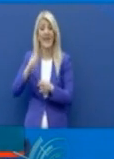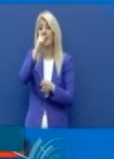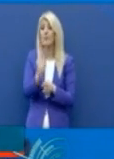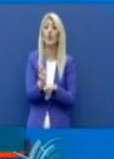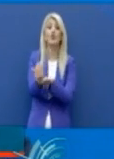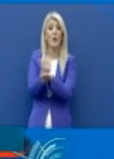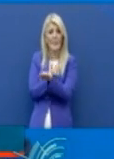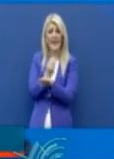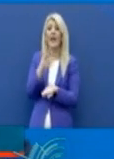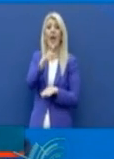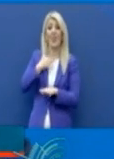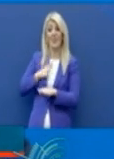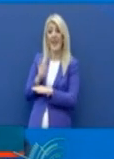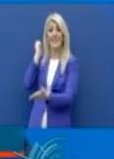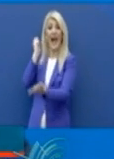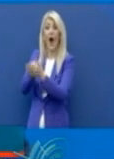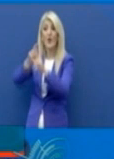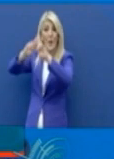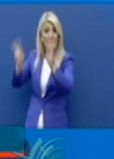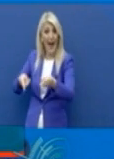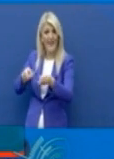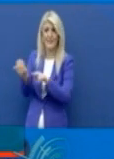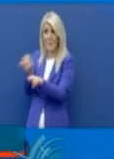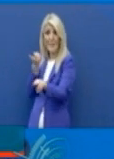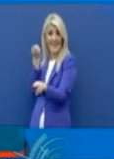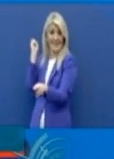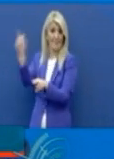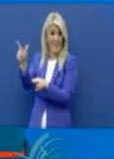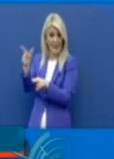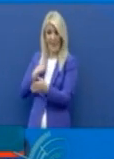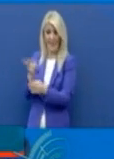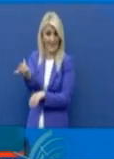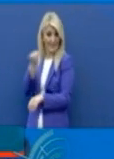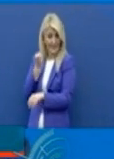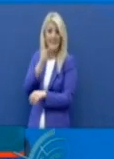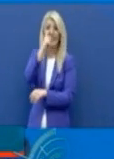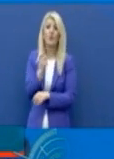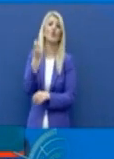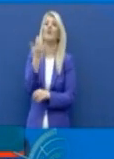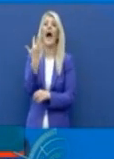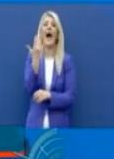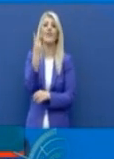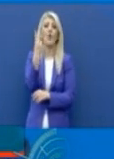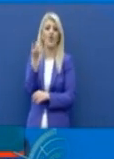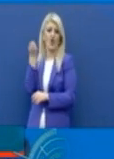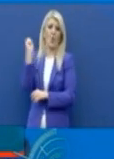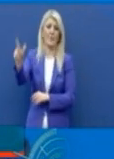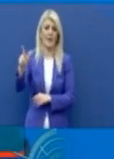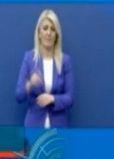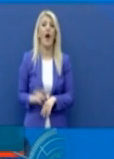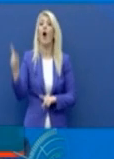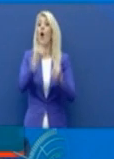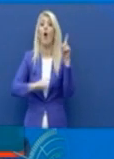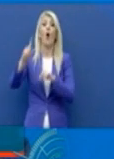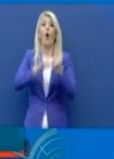αριθμός 2. Σημειώνεται ακόμη ότι η υποχρεωτική προληπτική καραντίνα για όσους ταξιδεύουν από χώρες του εξωτερικού προς την Ελλάδα